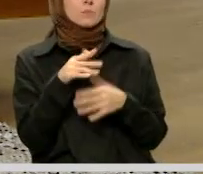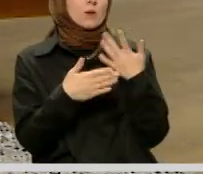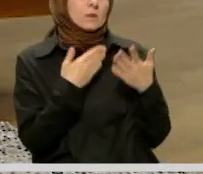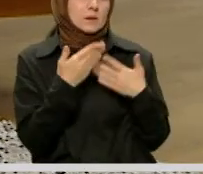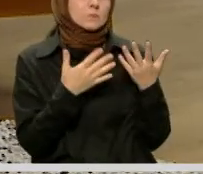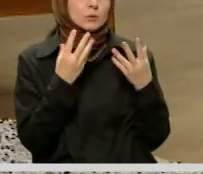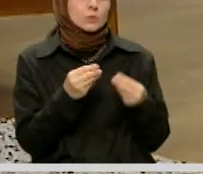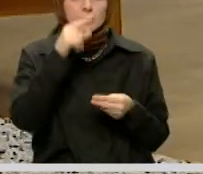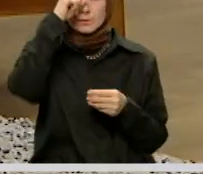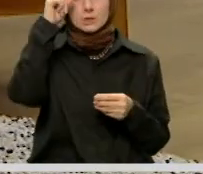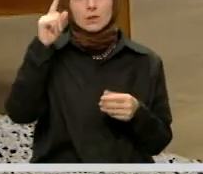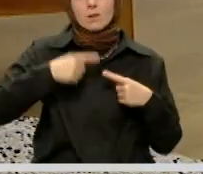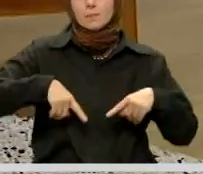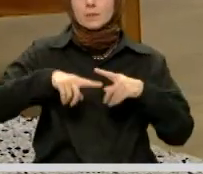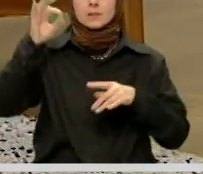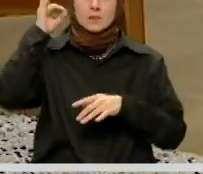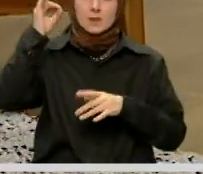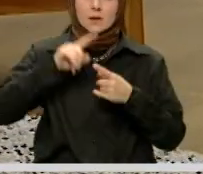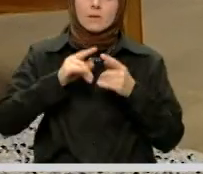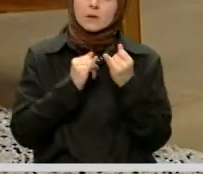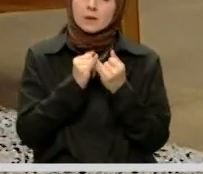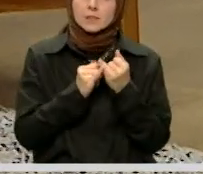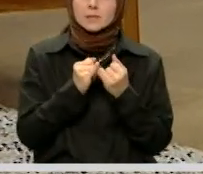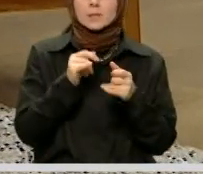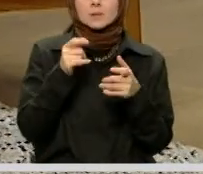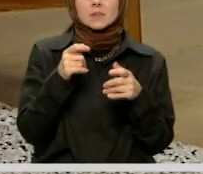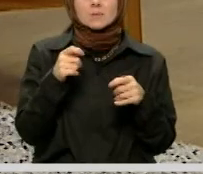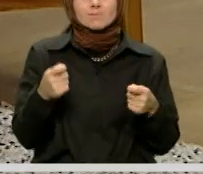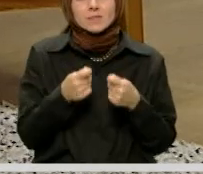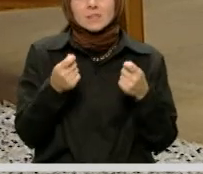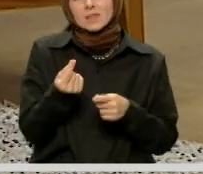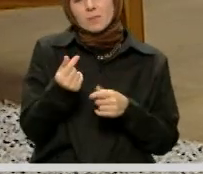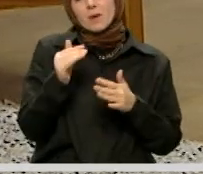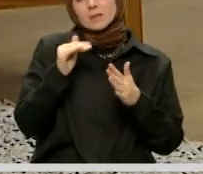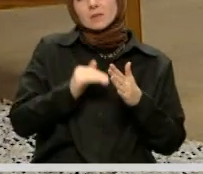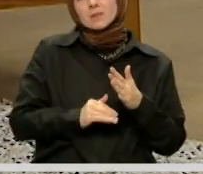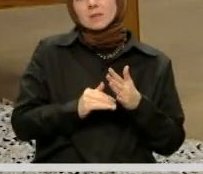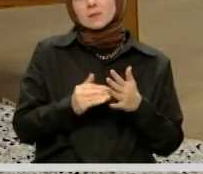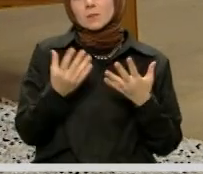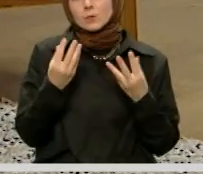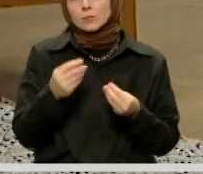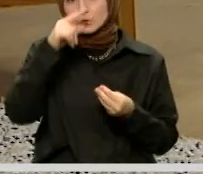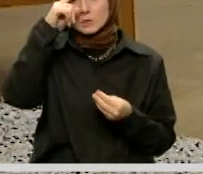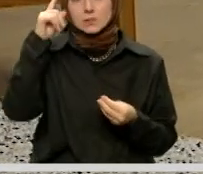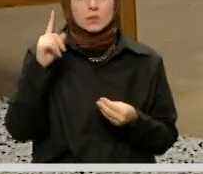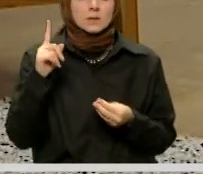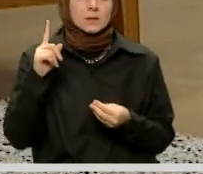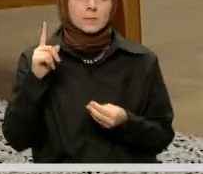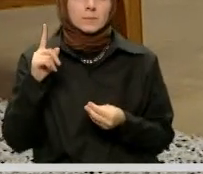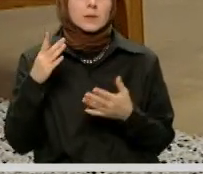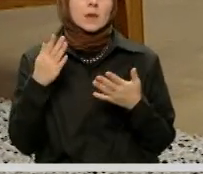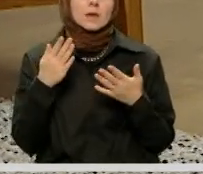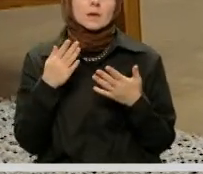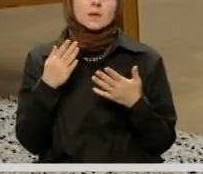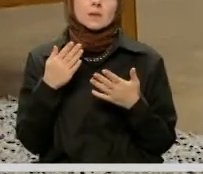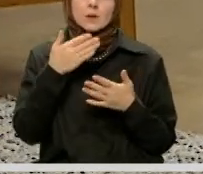dinlerler ve kardeşlerimizin iş yükü noktasında onlara gerekli kolaylığı sağlayarak oruç ibadetini ve Ramazan'ı daha